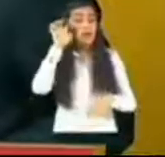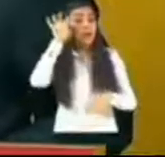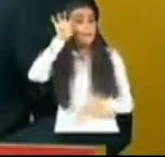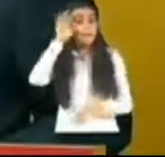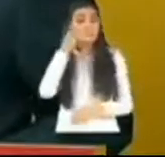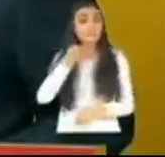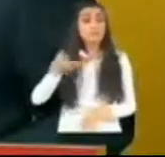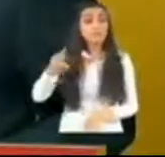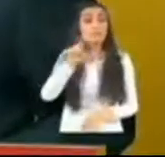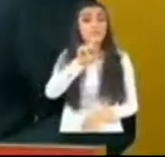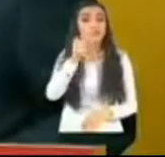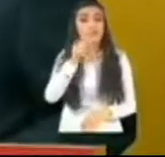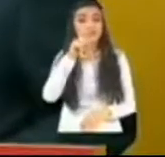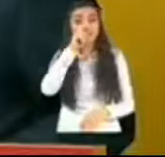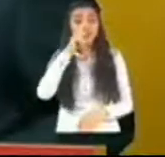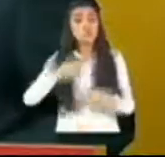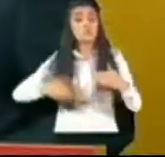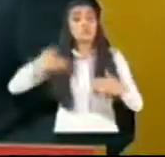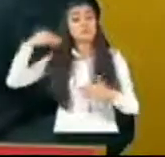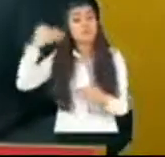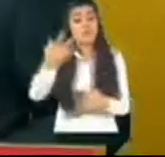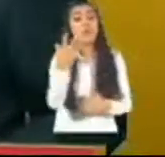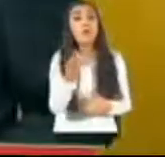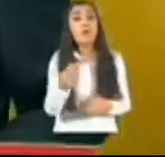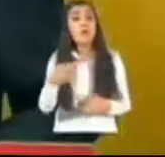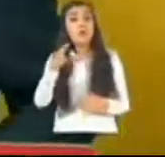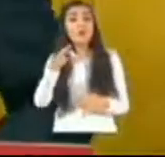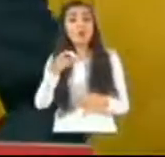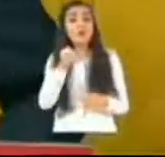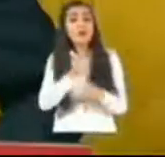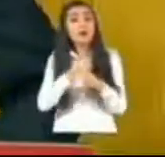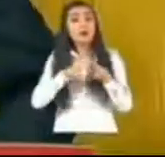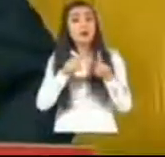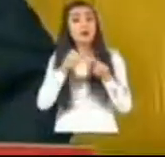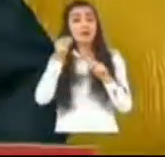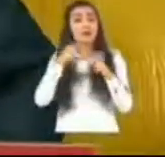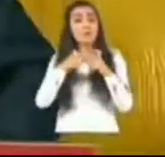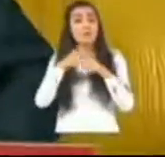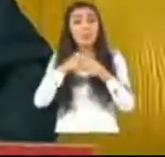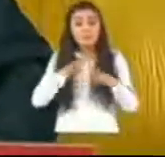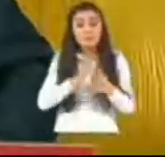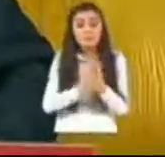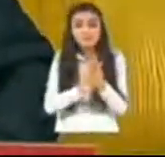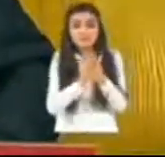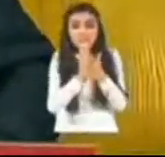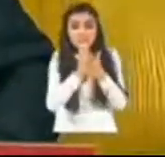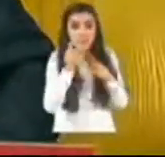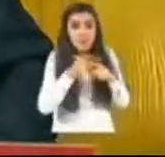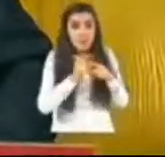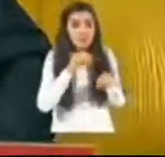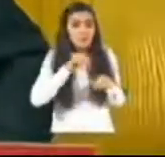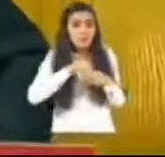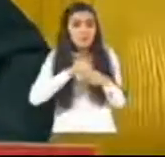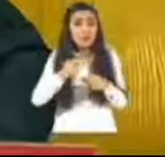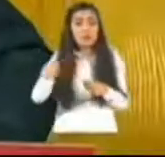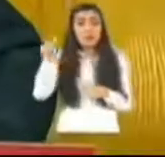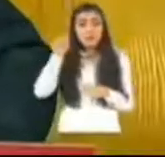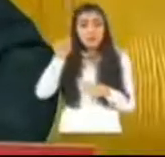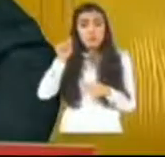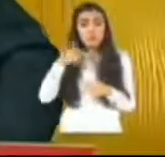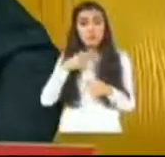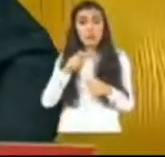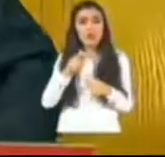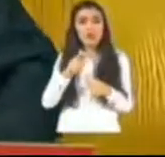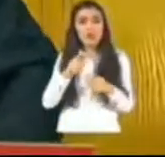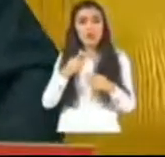Hatırlarsanız 16 Nisan'dan sonra olmayan ganimeti paylaşmak için kuyruğa girenler düne kadar